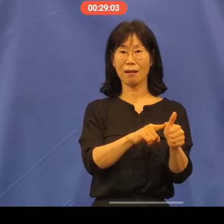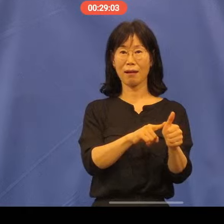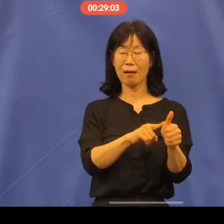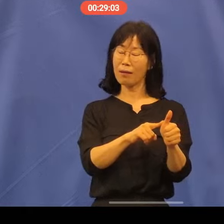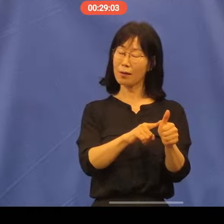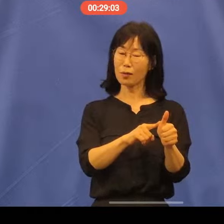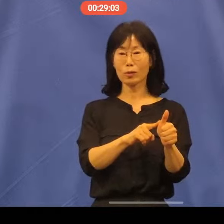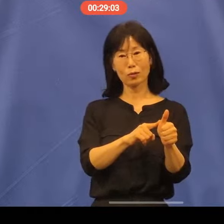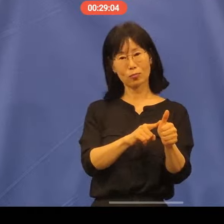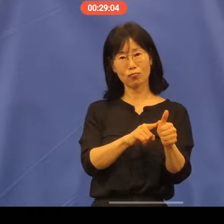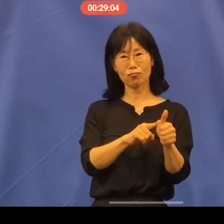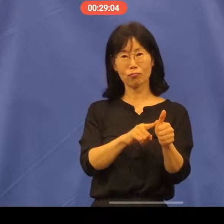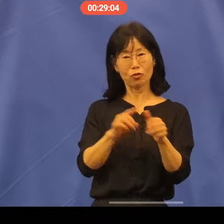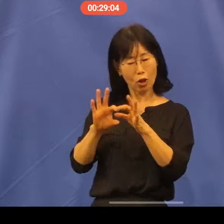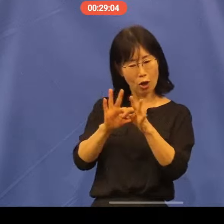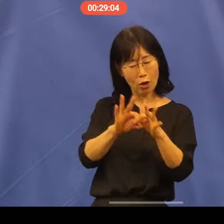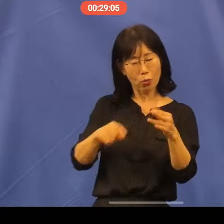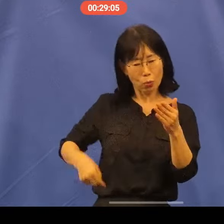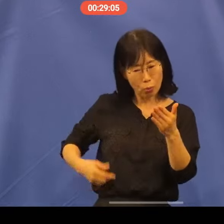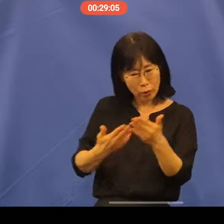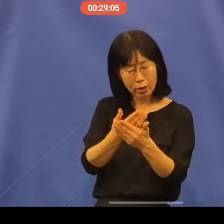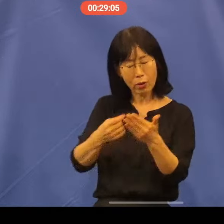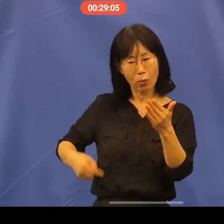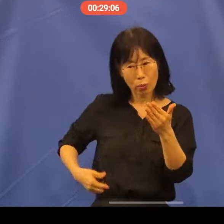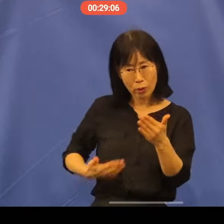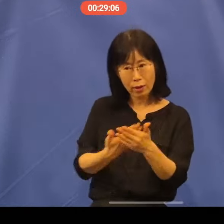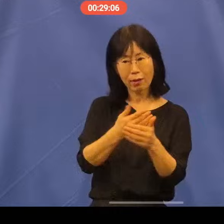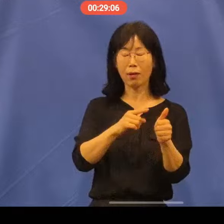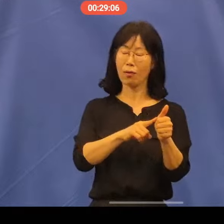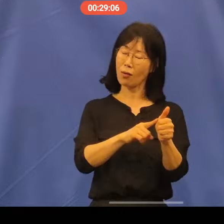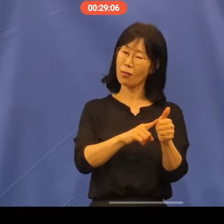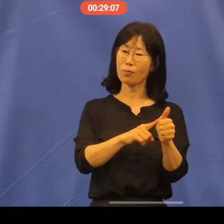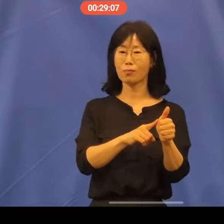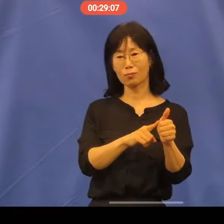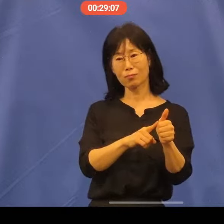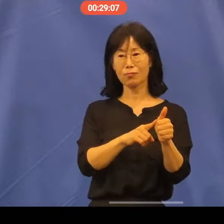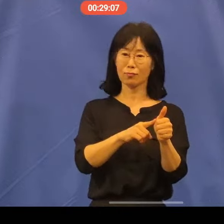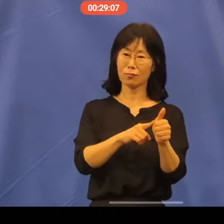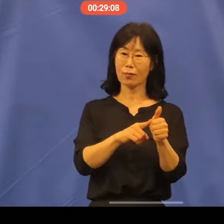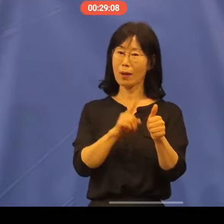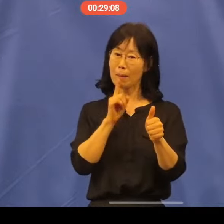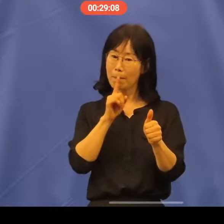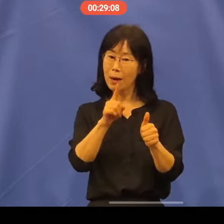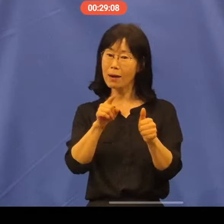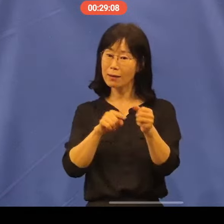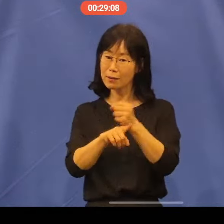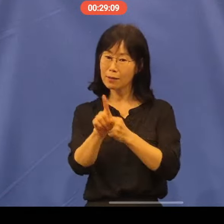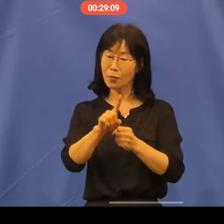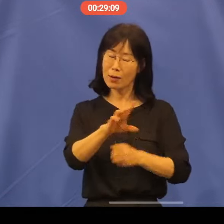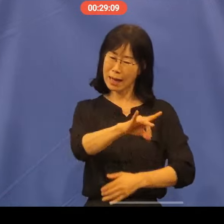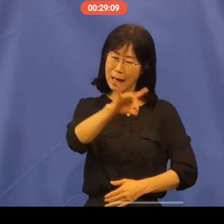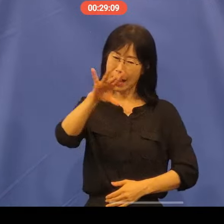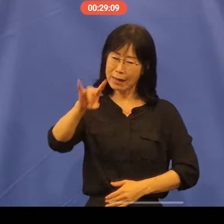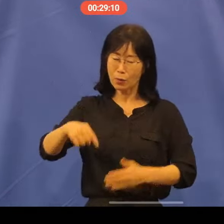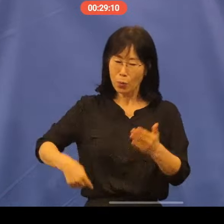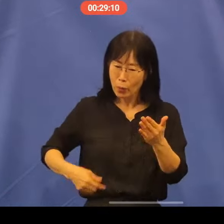표현이에요. 끝없는 회개. 회개를 어떤 일에, 어떤 잘못에 한 번씩 생각나서 회개하는 게 아니라